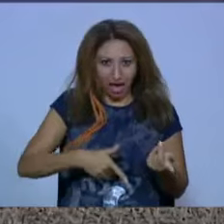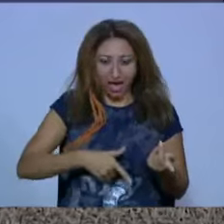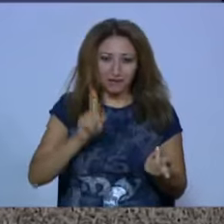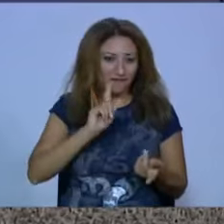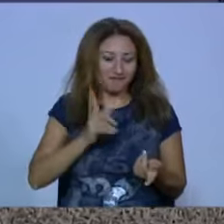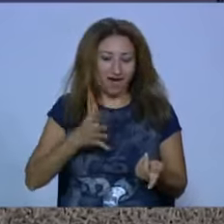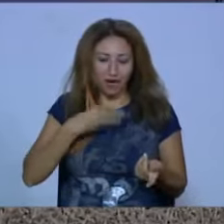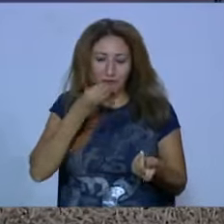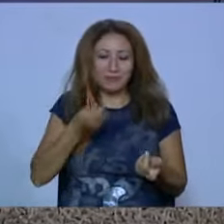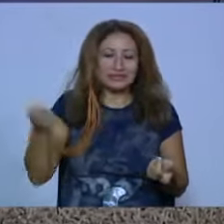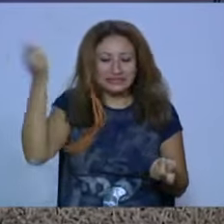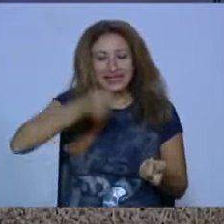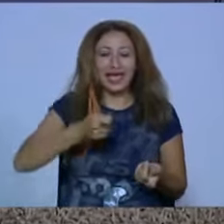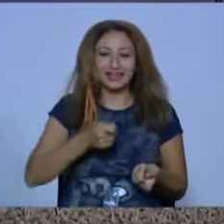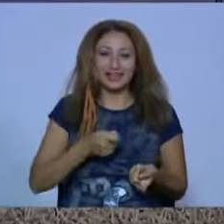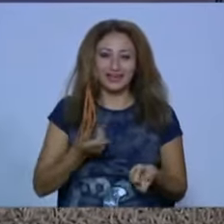وحاطه صباعين كفتة